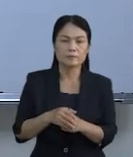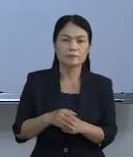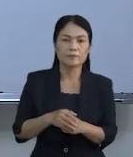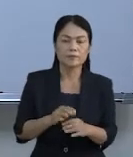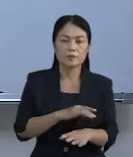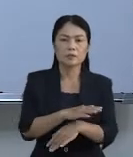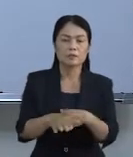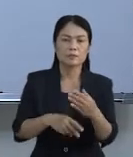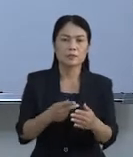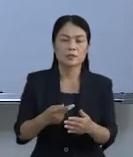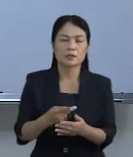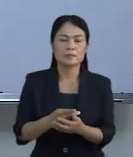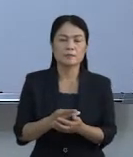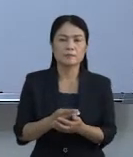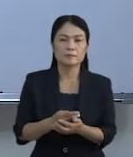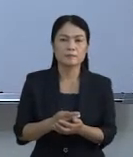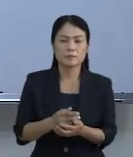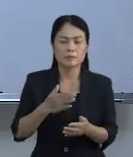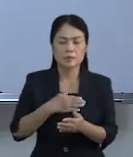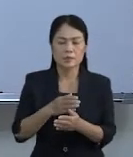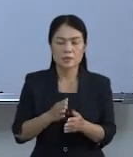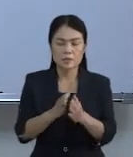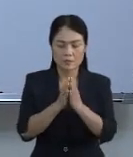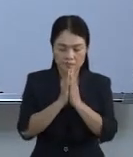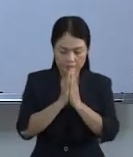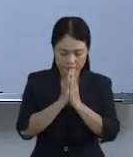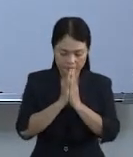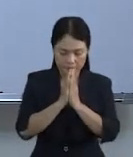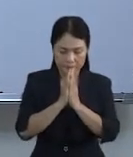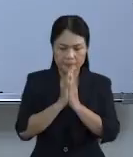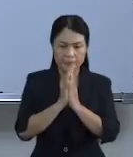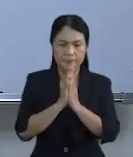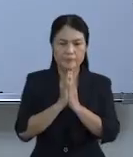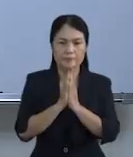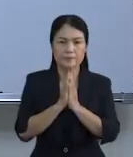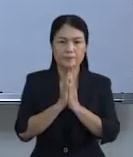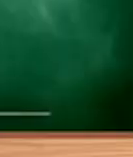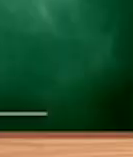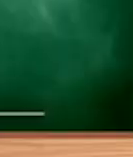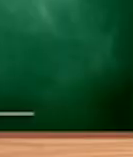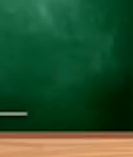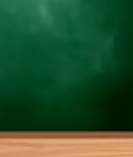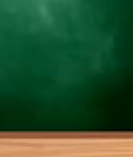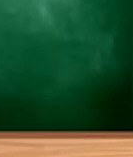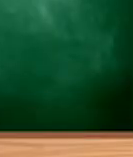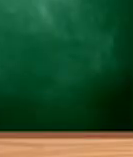từng ngọc nia và chẳng vì cũng sống chùm điệp lìa nó còn á à, còn